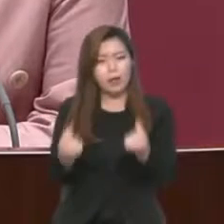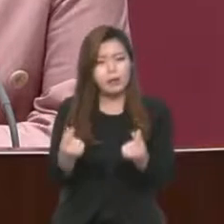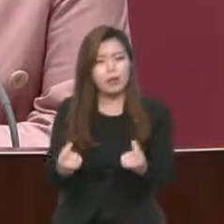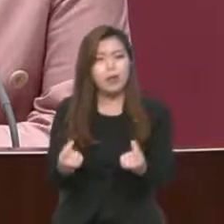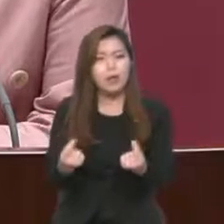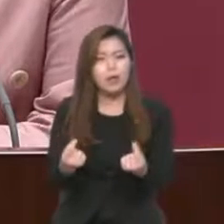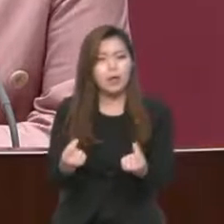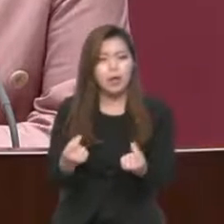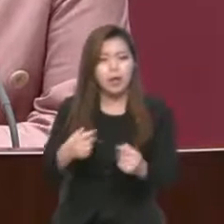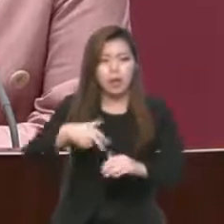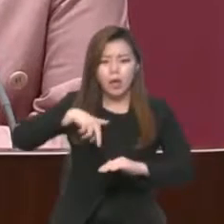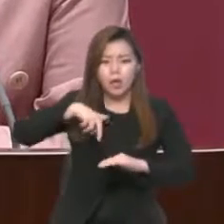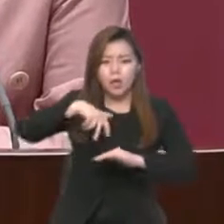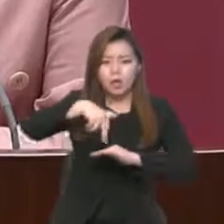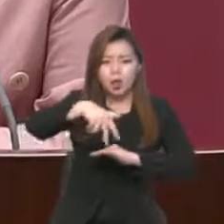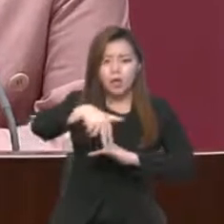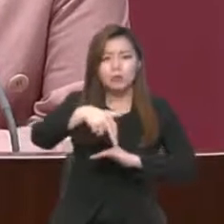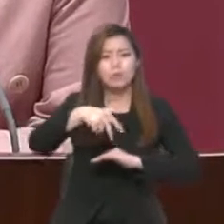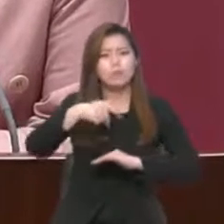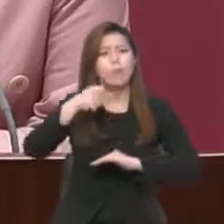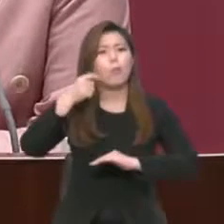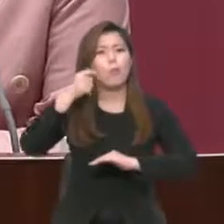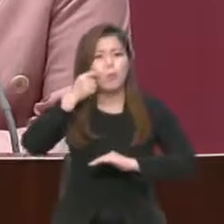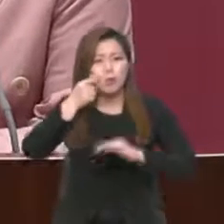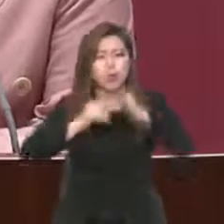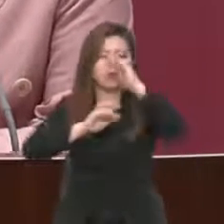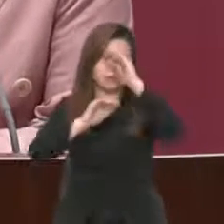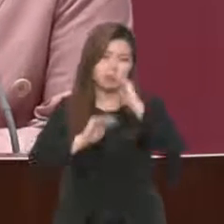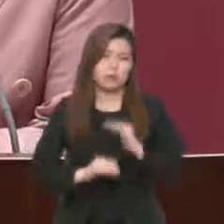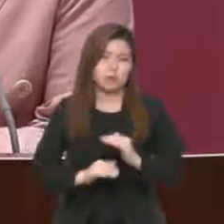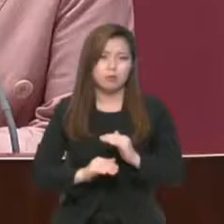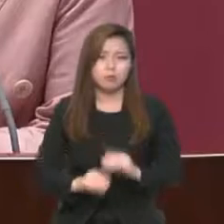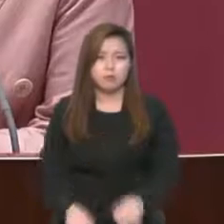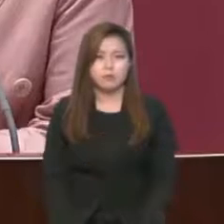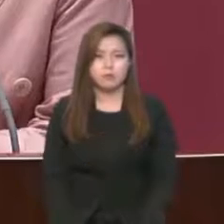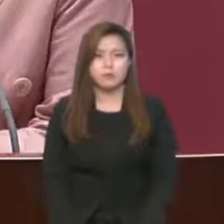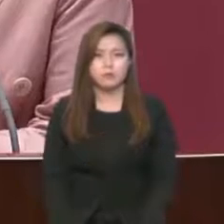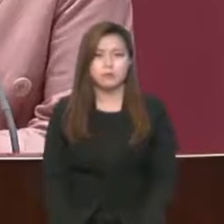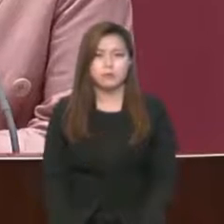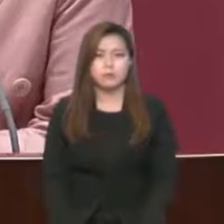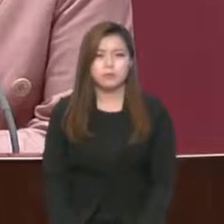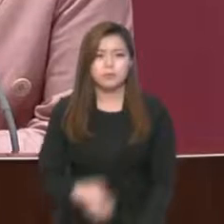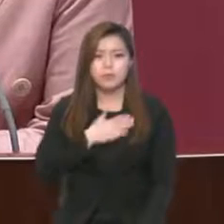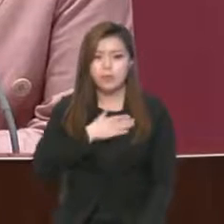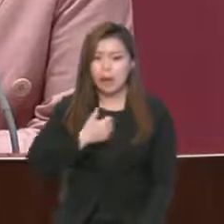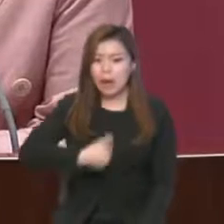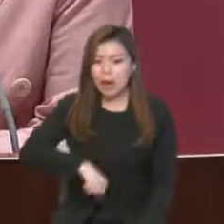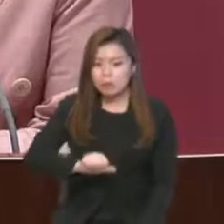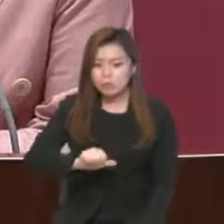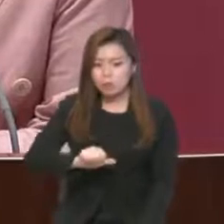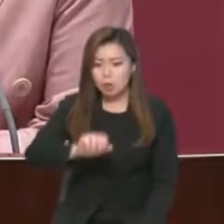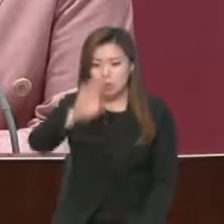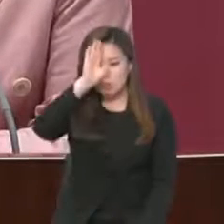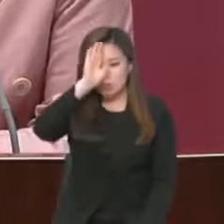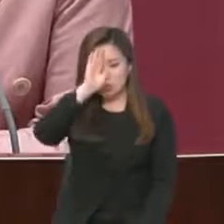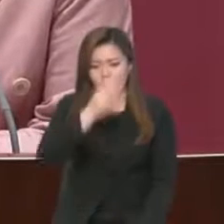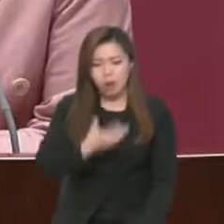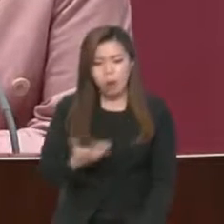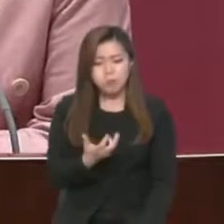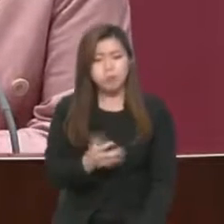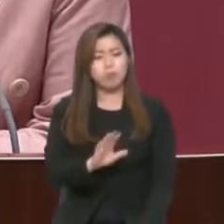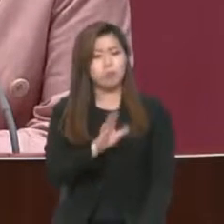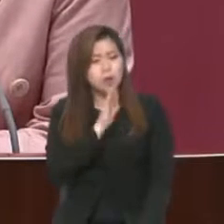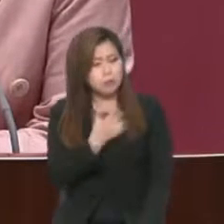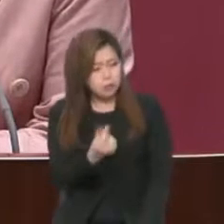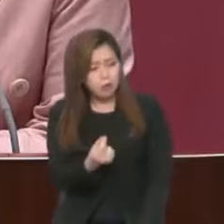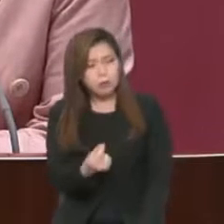없는 그럴 수가 없다라고 이게 언론 보도에 그렇게 예, 돼 있어요. 알겠습니다. 그러면 예. 제 아들이 꾀병이 아니라는 건 의사의 진단과 지금